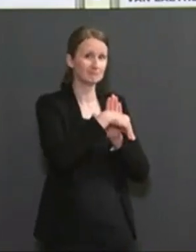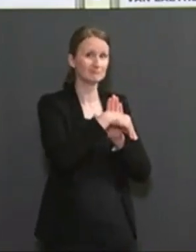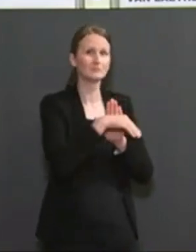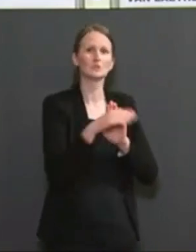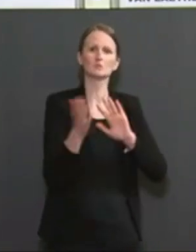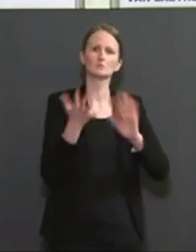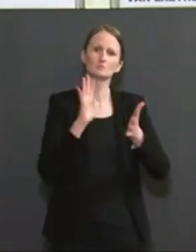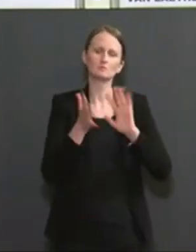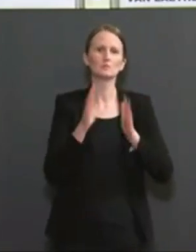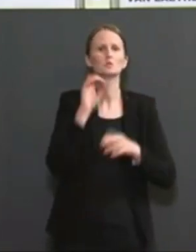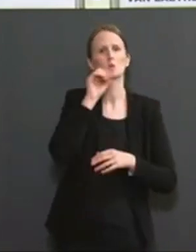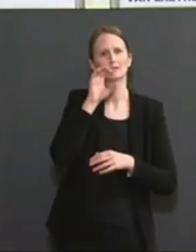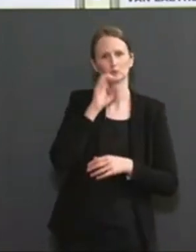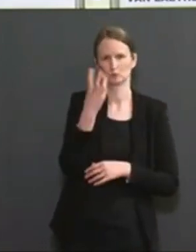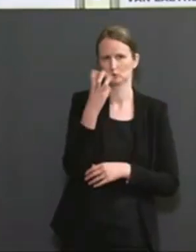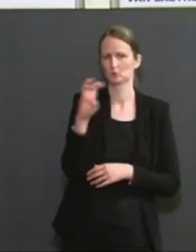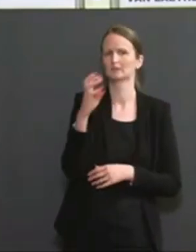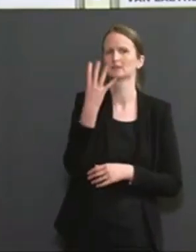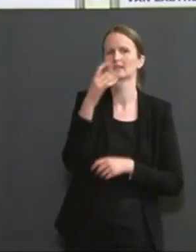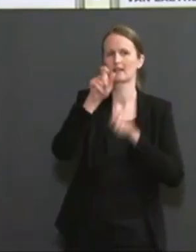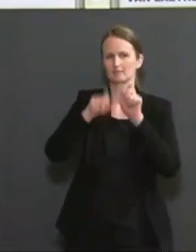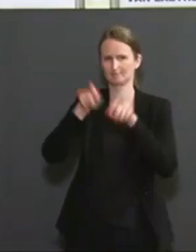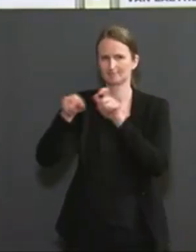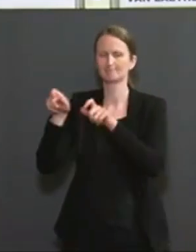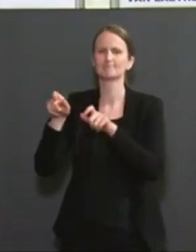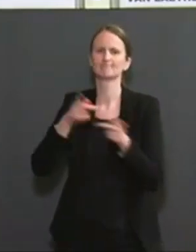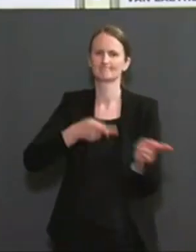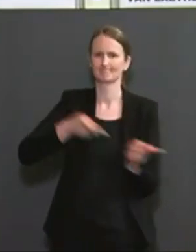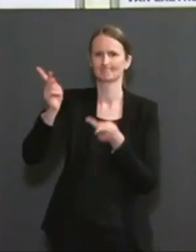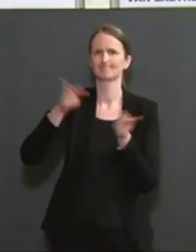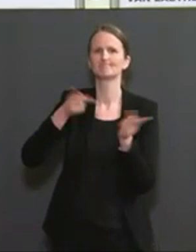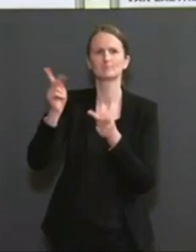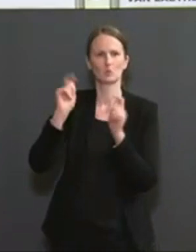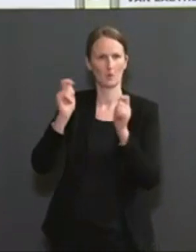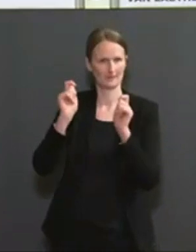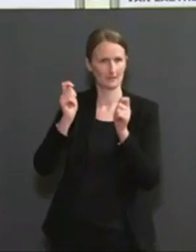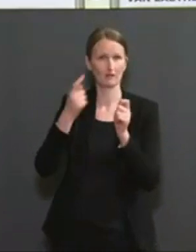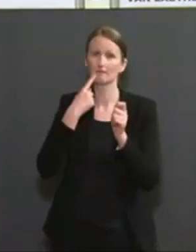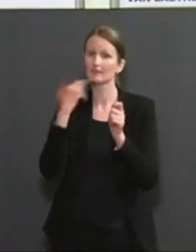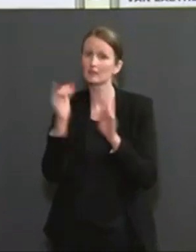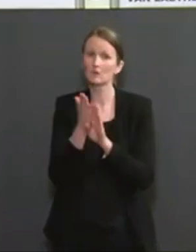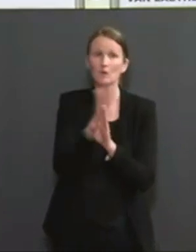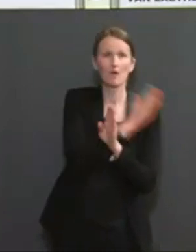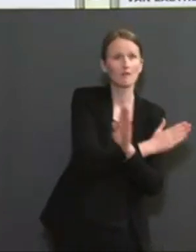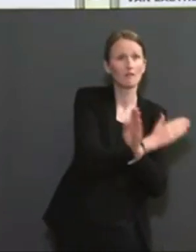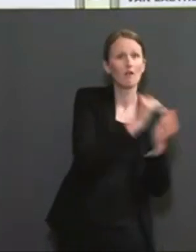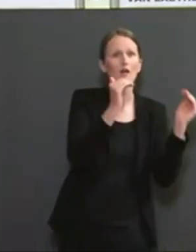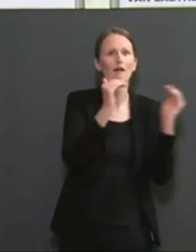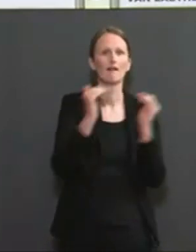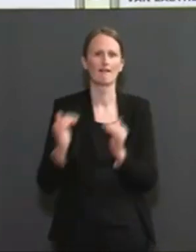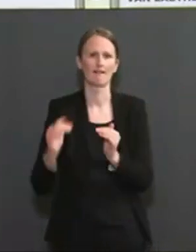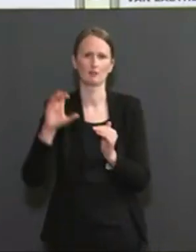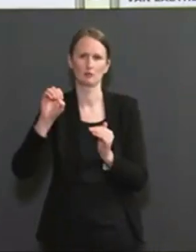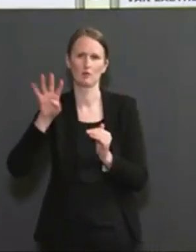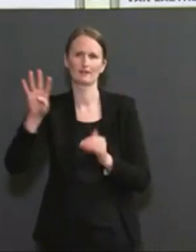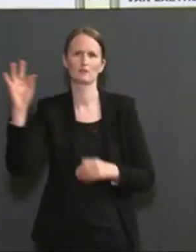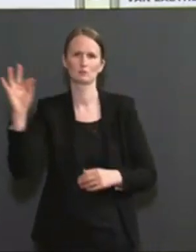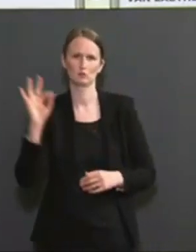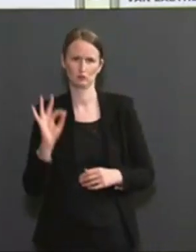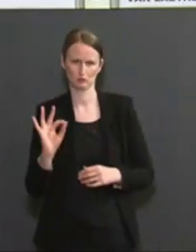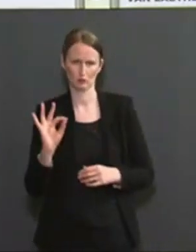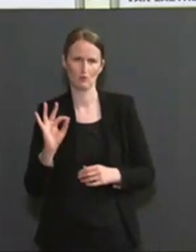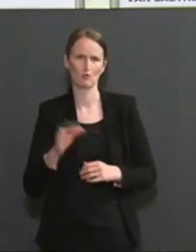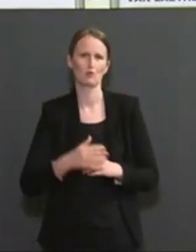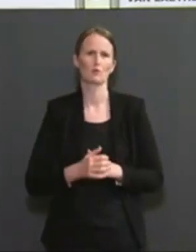nouveaux patients par jour. C'est moins 34% par rapport à ce qu'on avait par rapport à la semaine qui a précédé. Et là, les